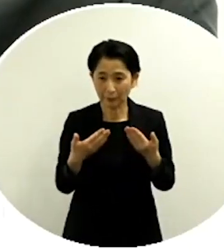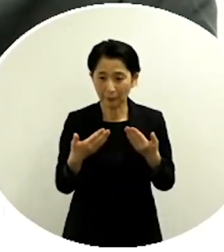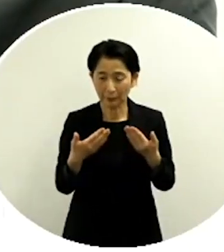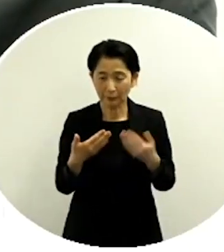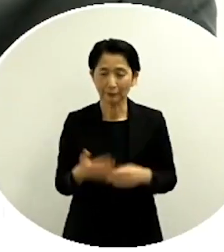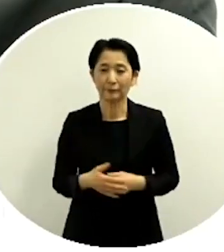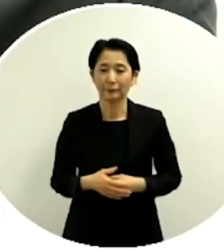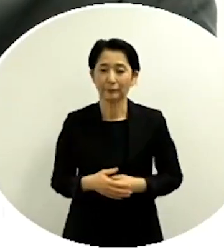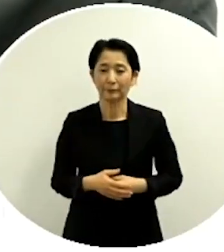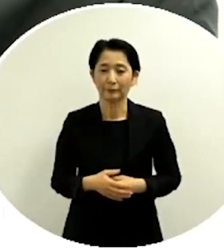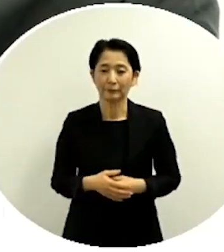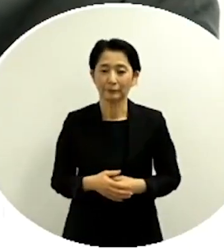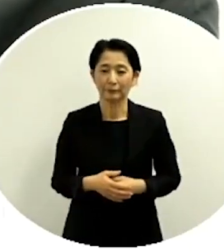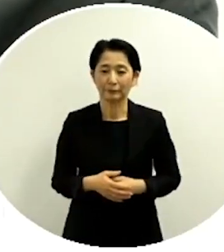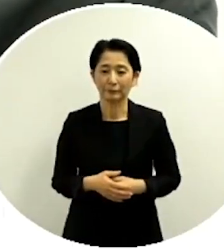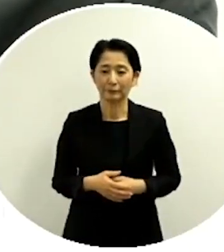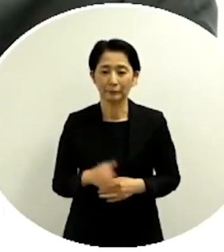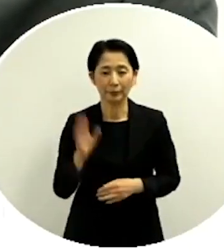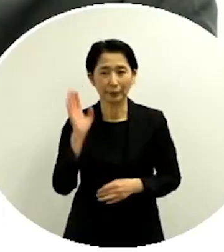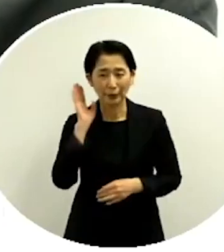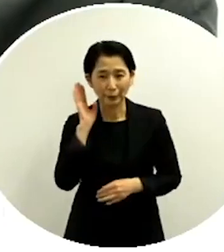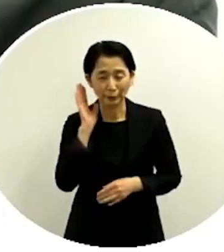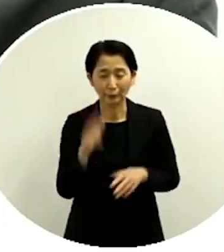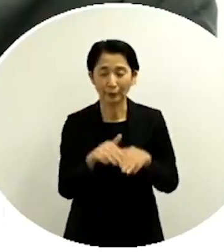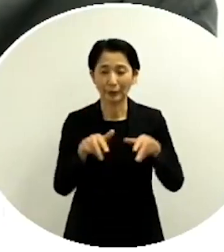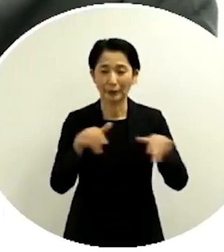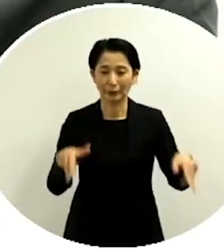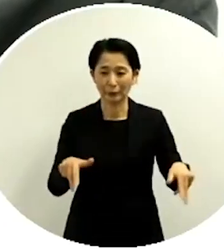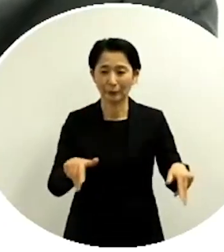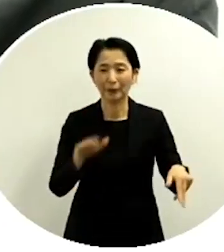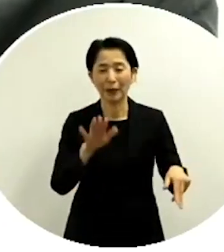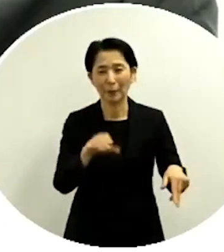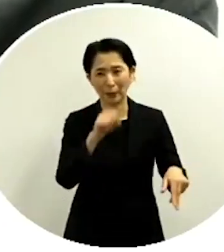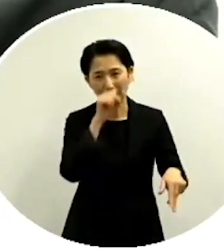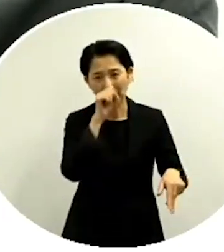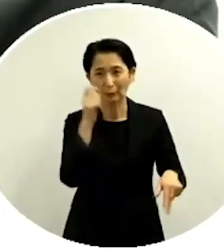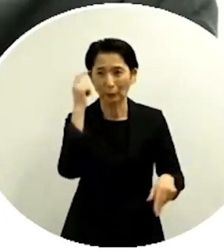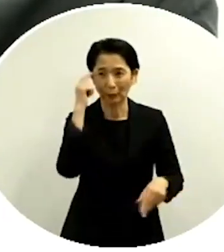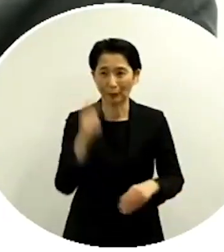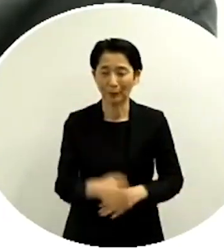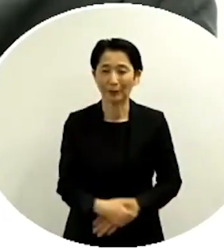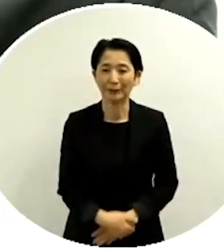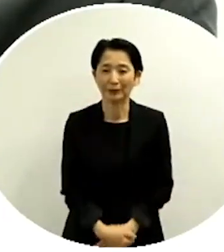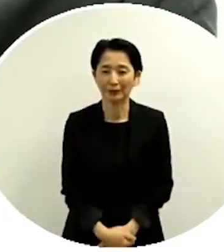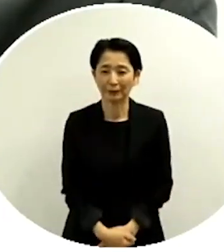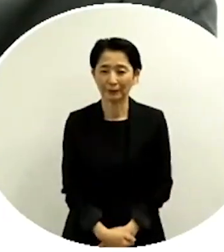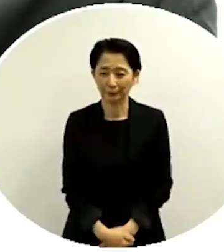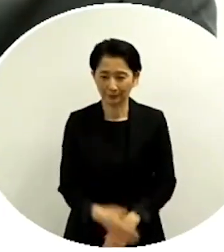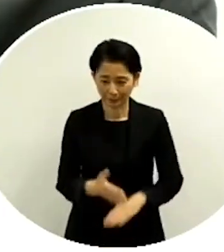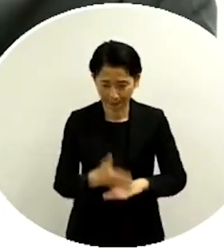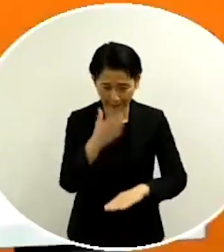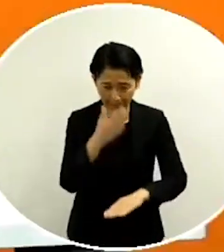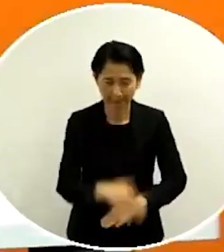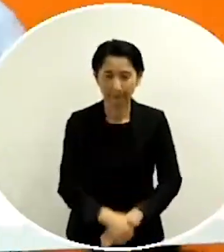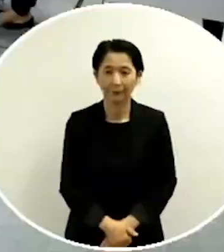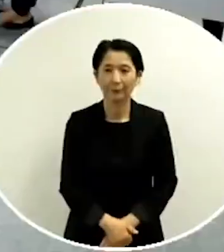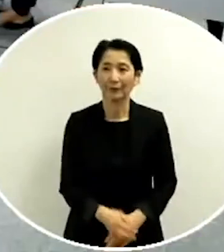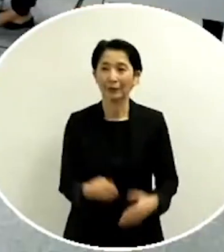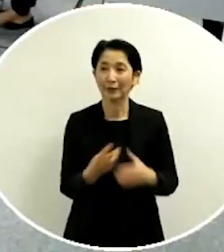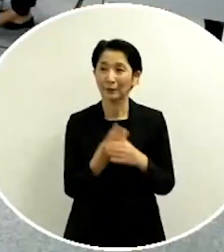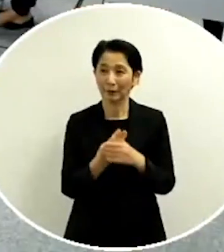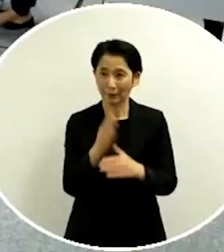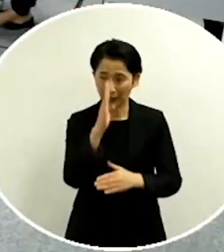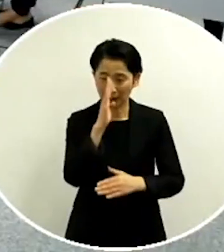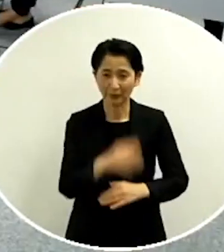様の声を聞けるような仕組みが去ったらいいなというふうに感じていますはいありがとうございましたでは何がお